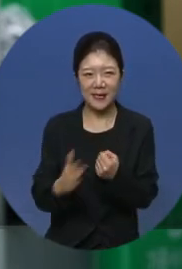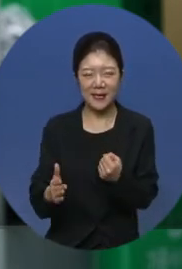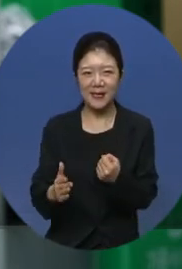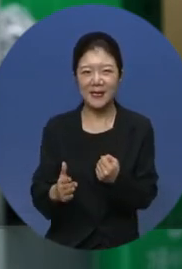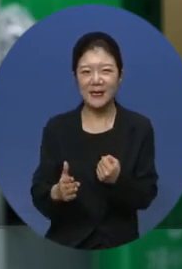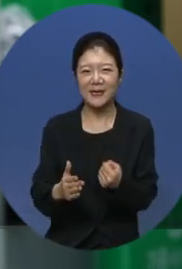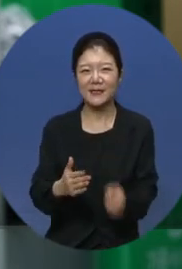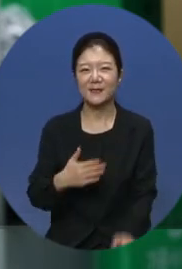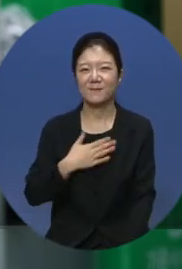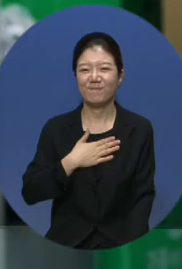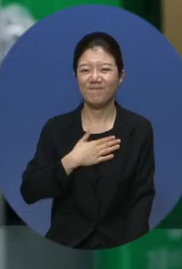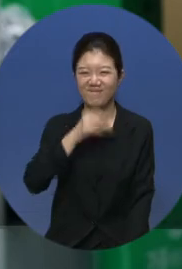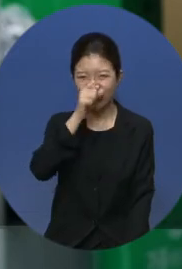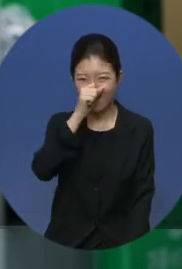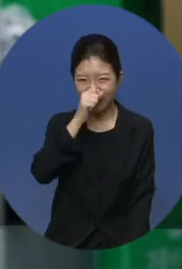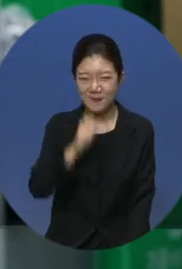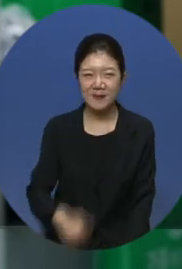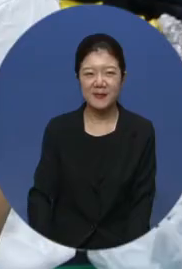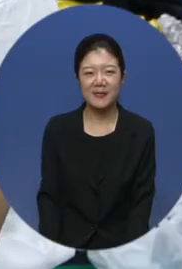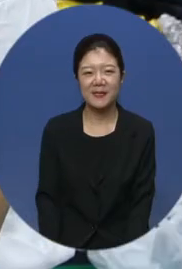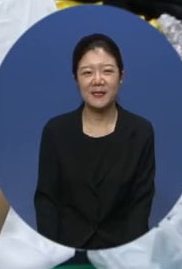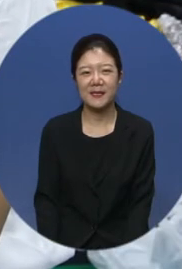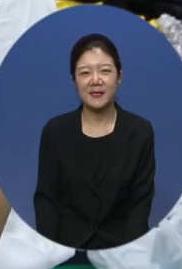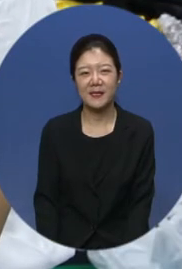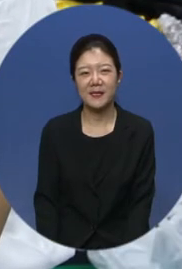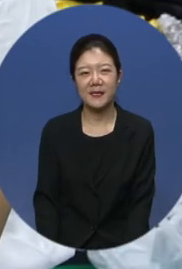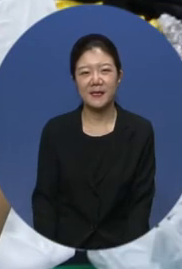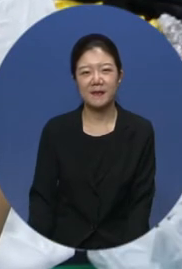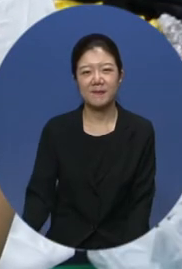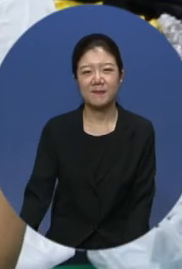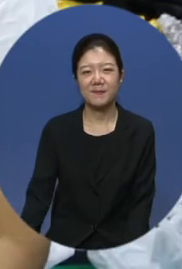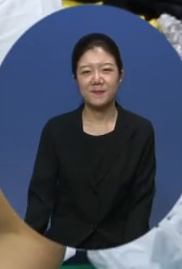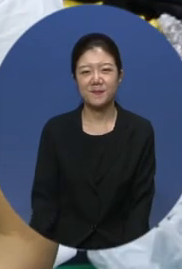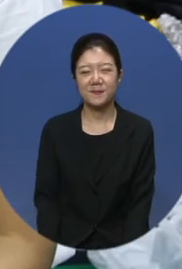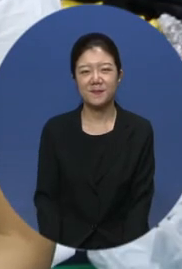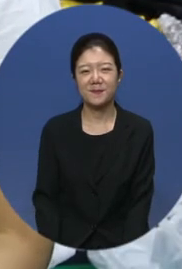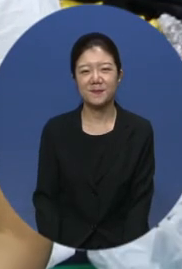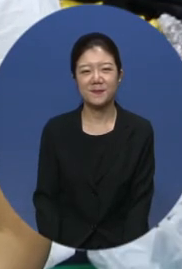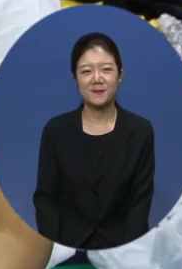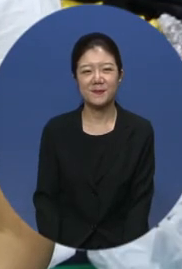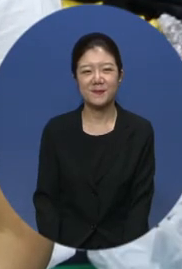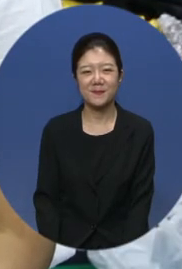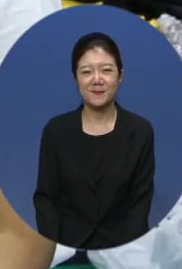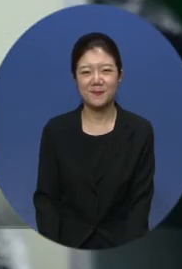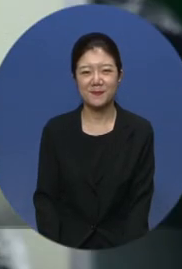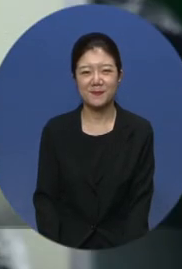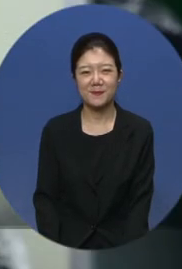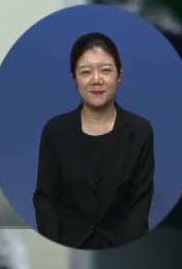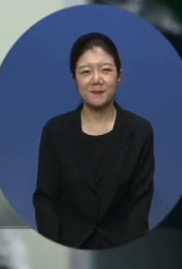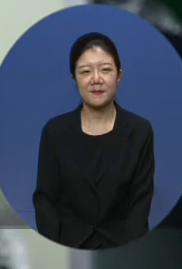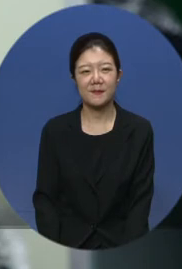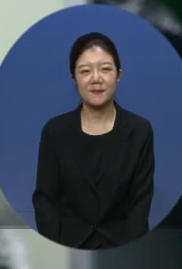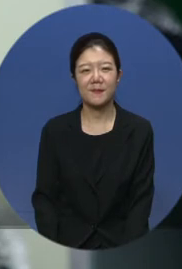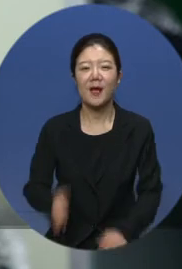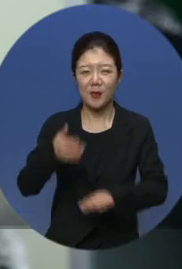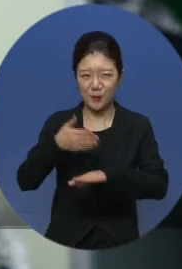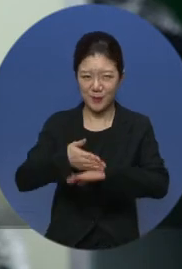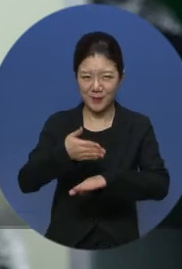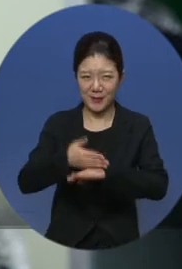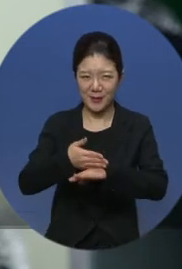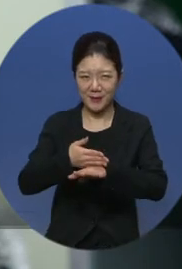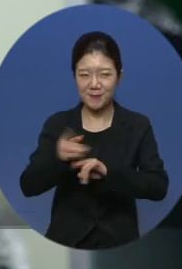그런 생각으로 가면 기분이 좋아요. 숲토리 직원들한테 하고 싶은 말 있어요? 그냥